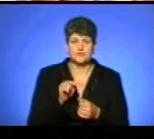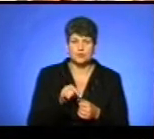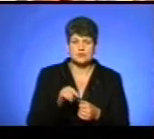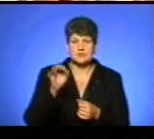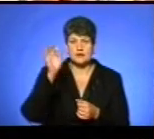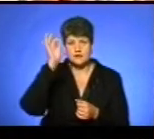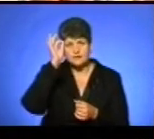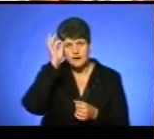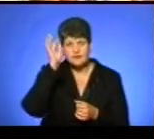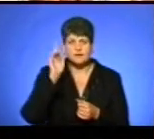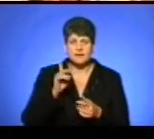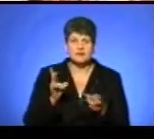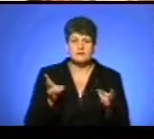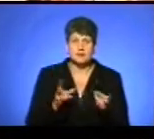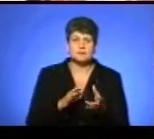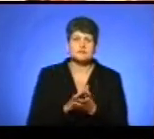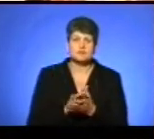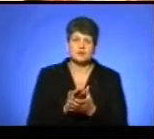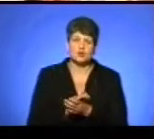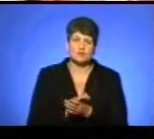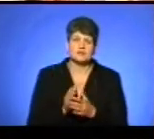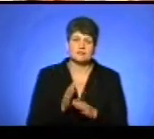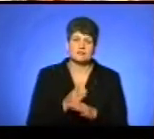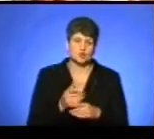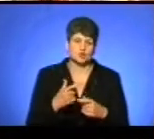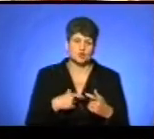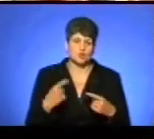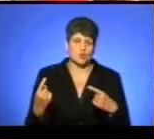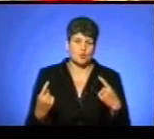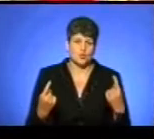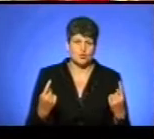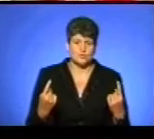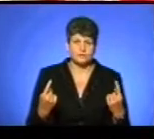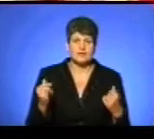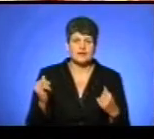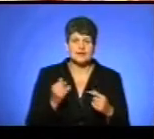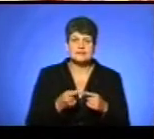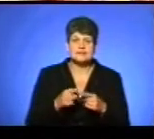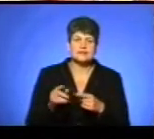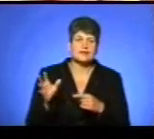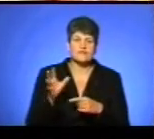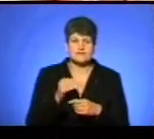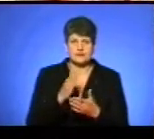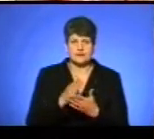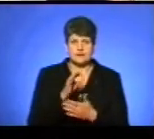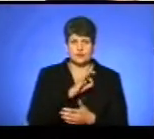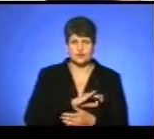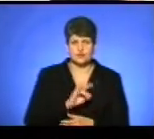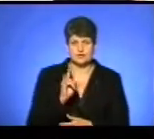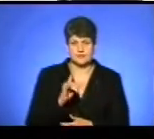згадали, як треба знайомитися між собою, і це все йде на користь дитині.